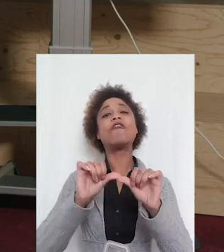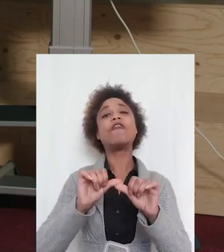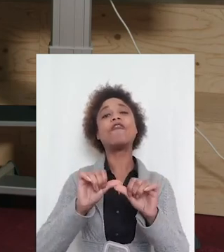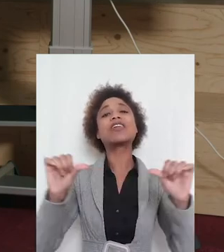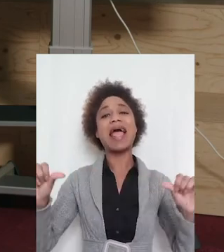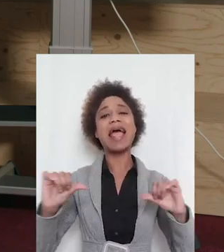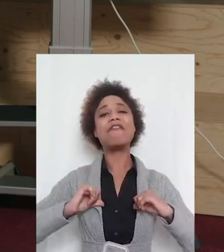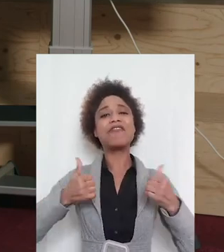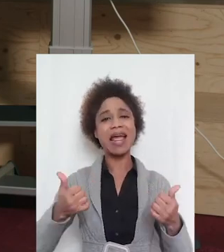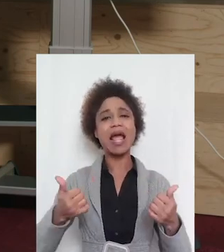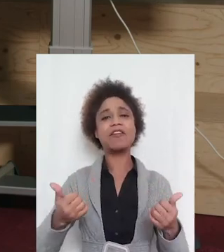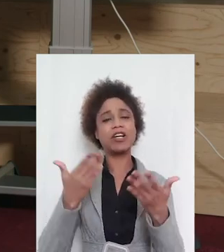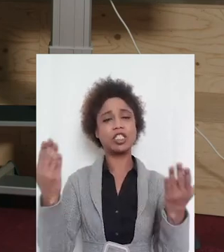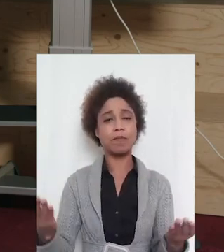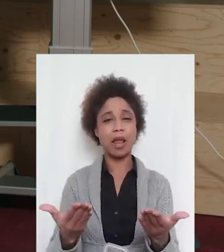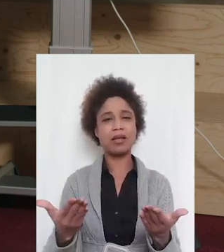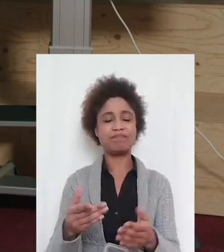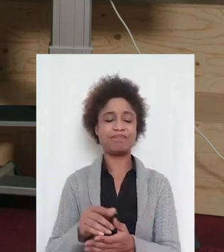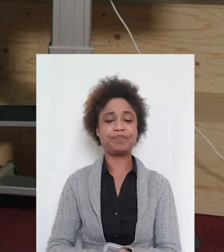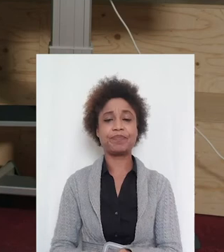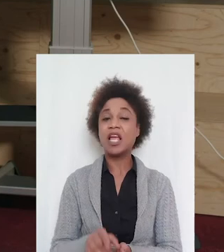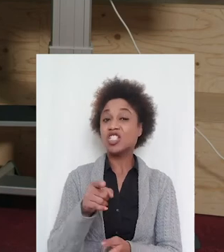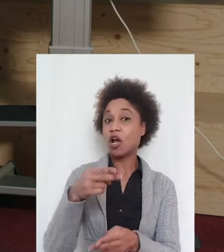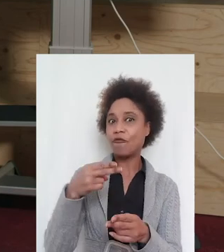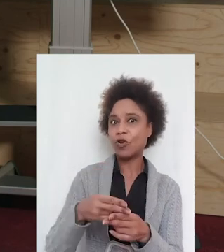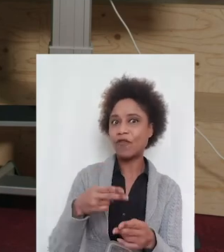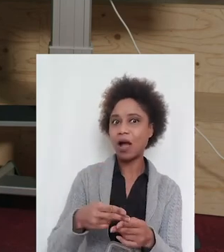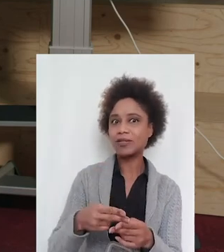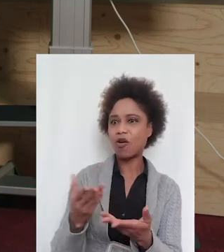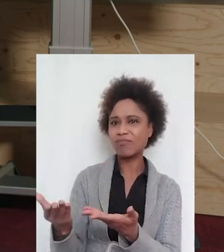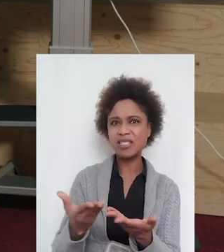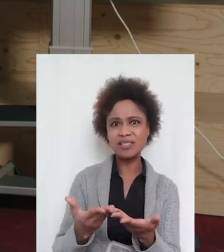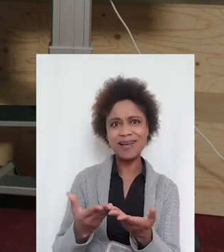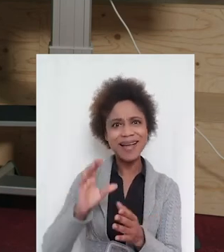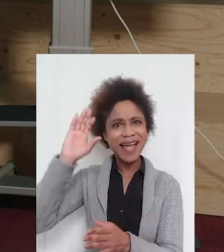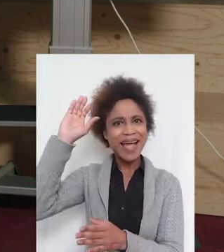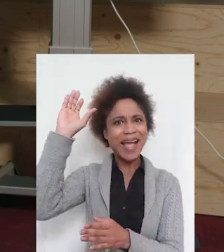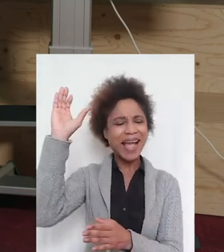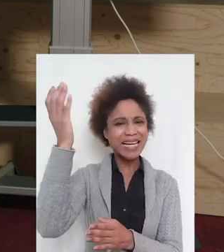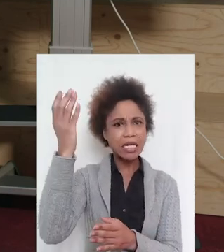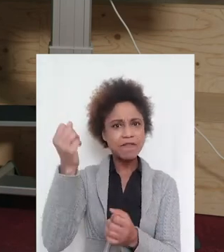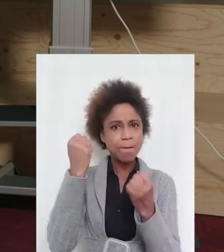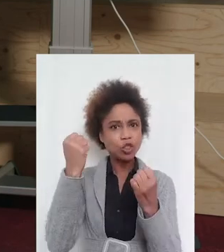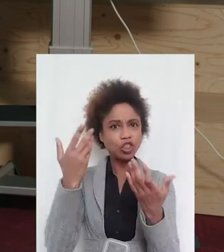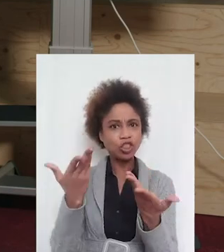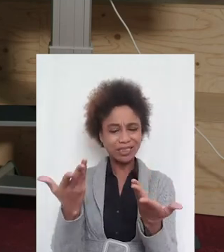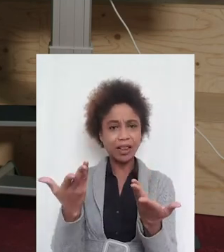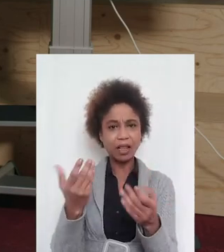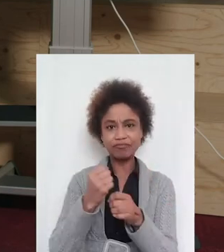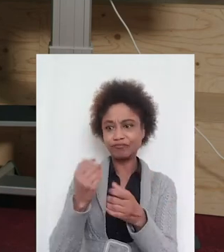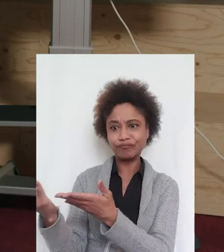Je zou verwachten dat de kunstwereld staat te springen om dit creatieve potentieel een platform te bieden.